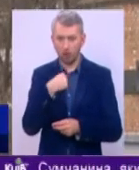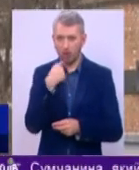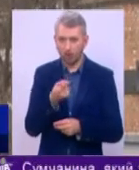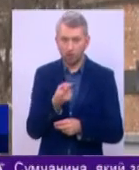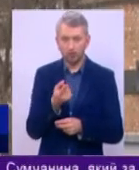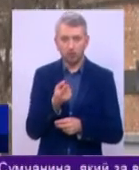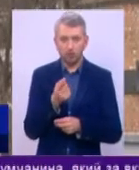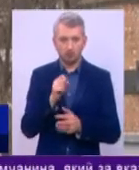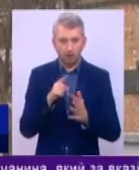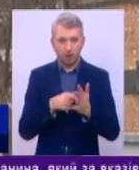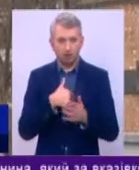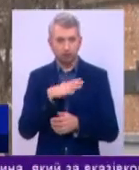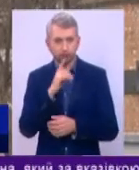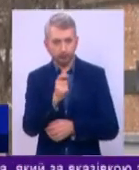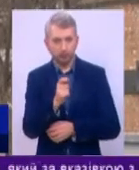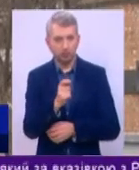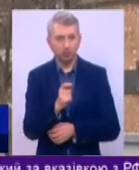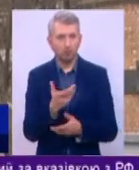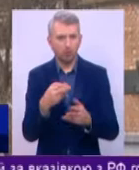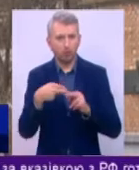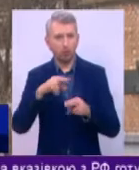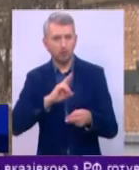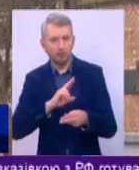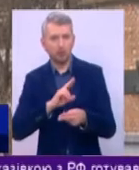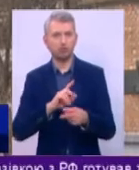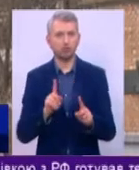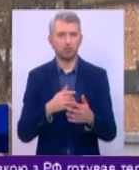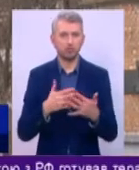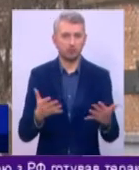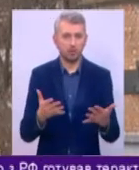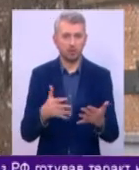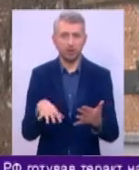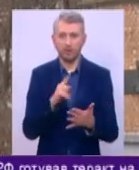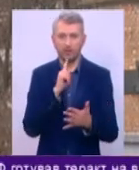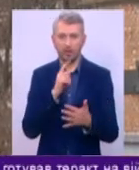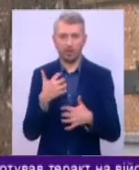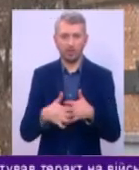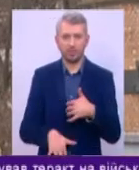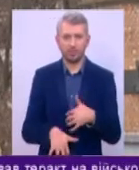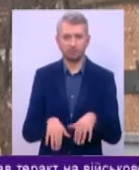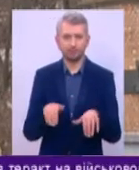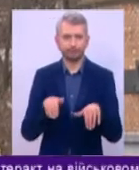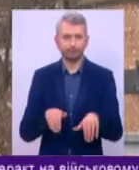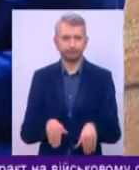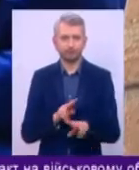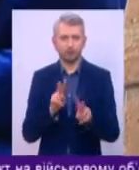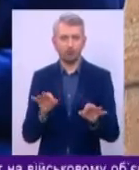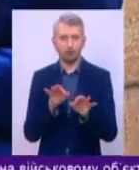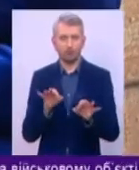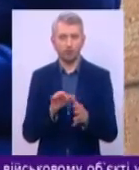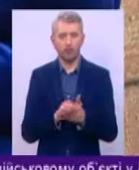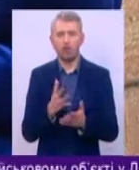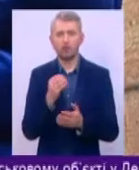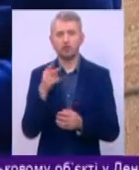я кажу, запитання поставив, якусь компенсацію туди-сюди. всі обморозилися, ніхто нічого не виплачував. Ще тоді,